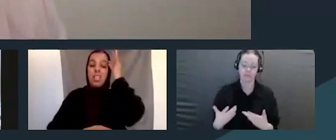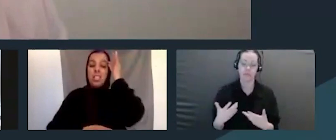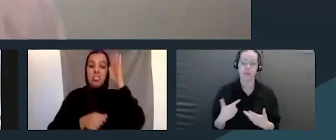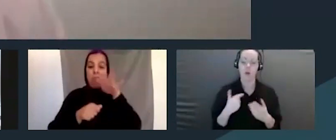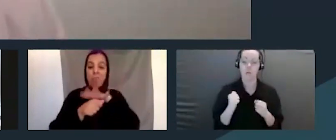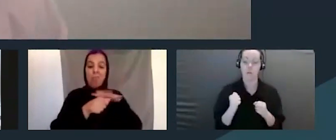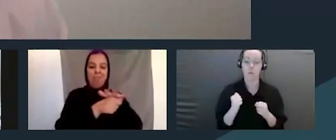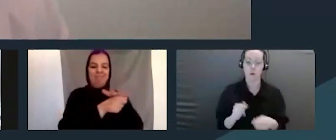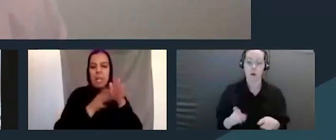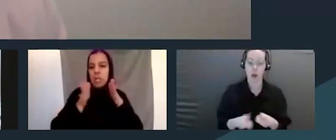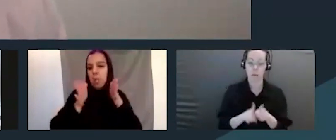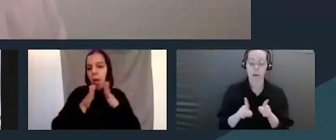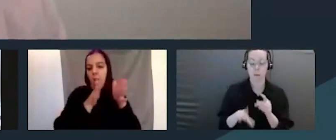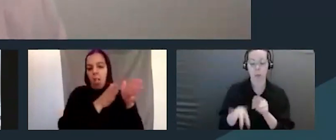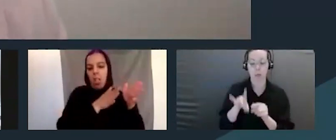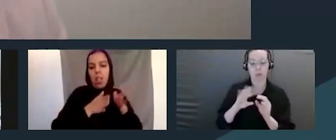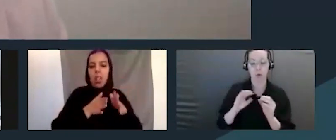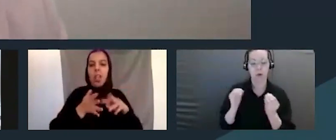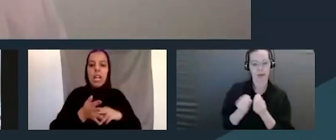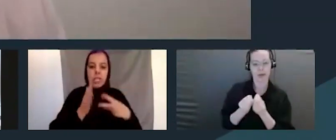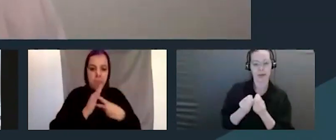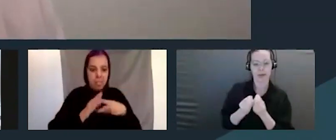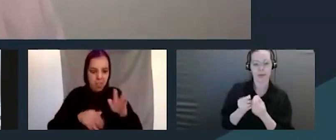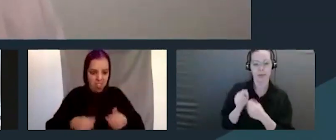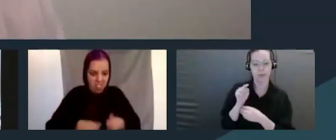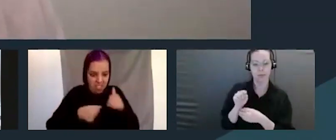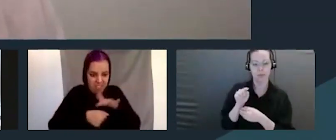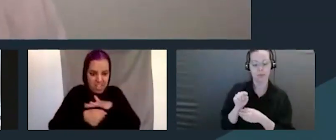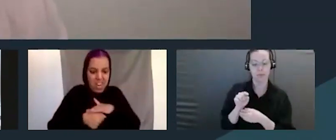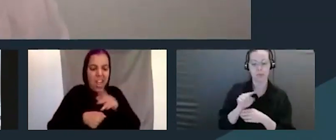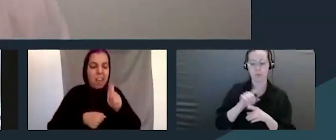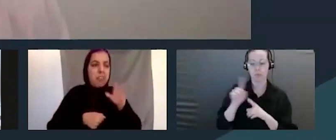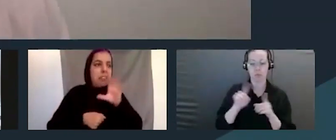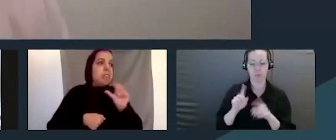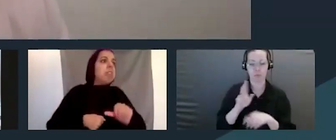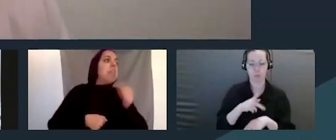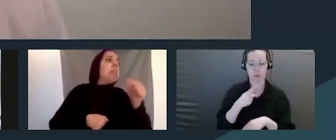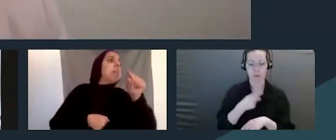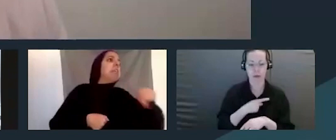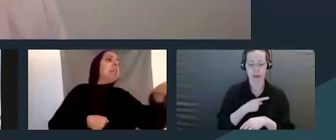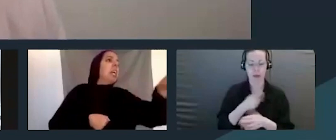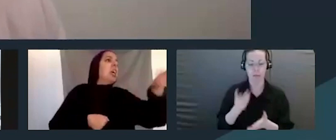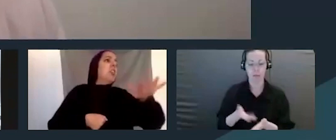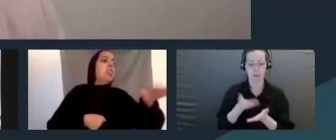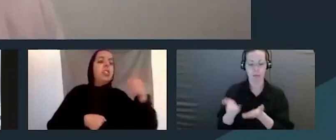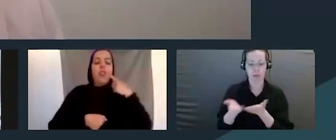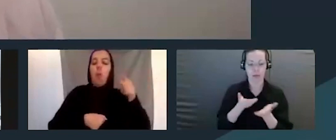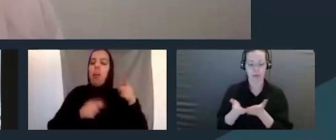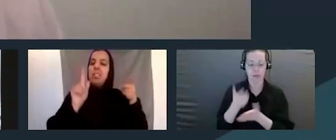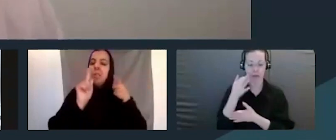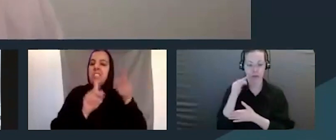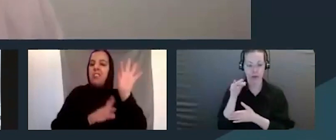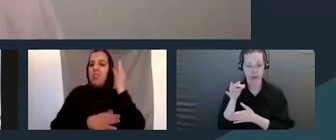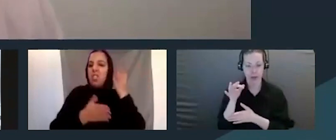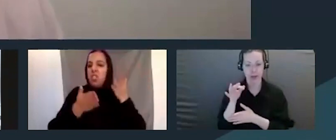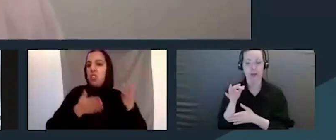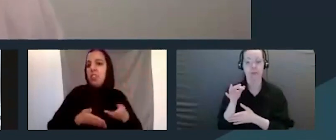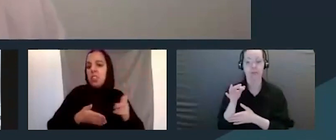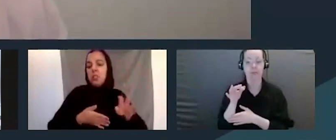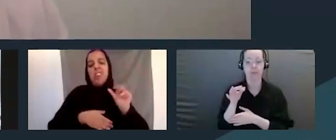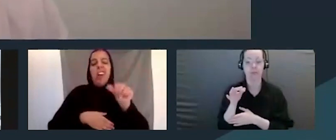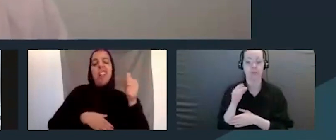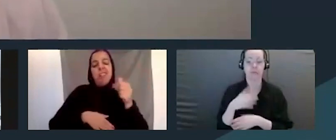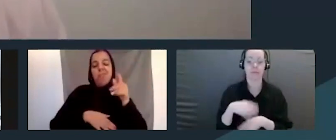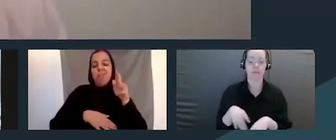on, on essaie de trouver des services en dehors de sa région, c'est clair que on est